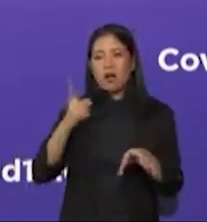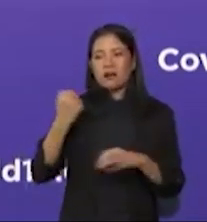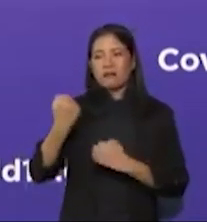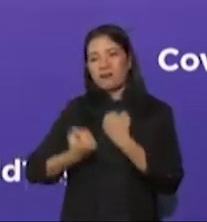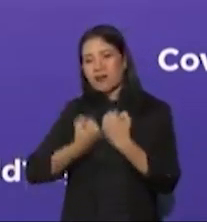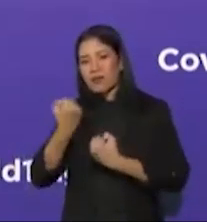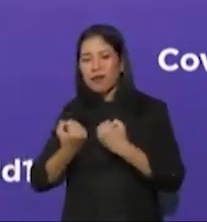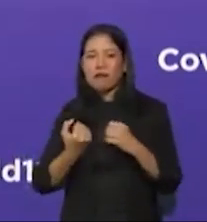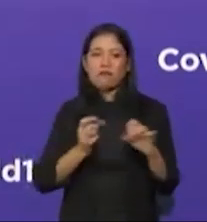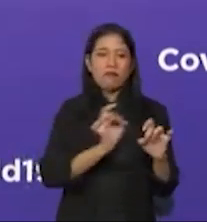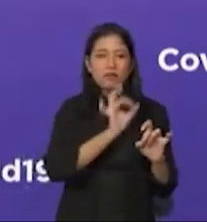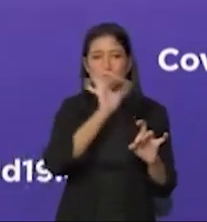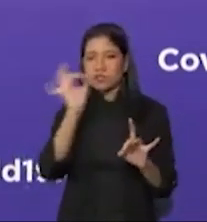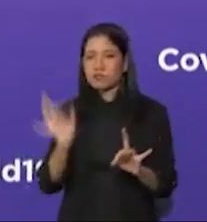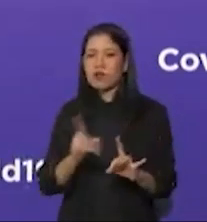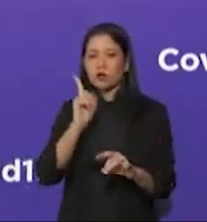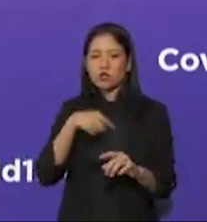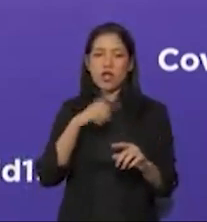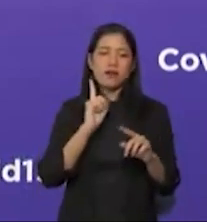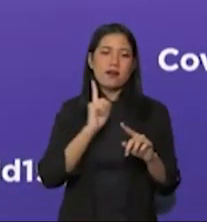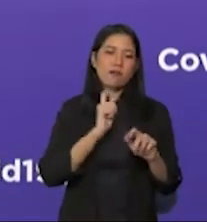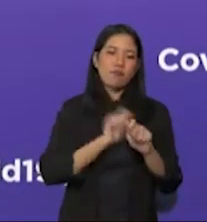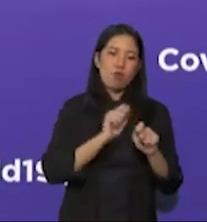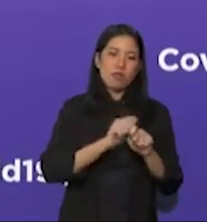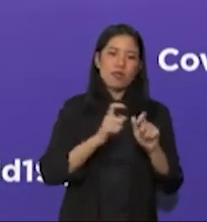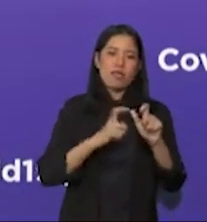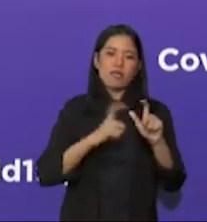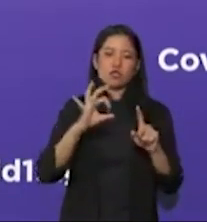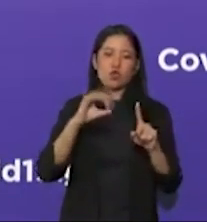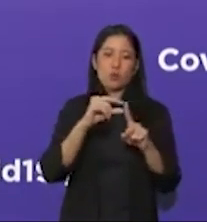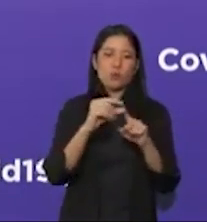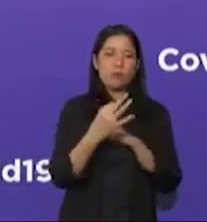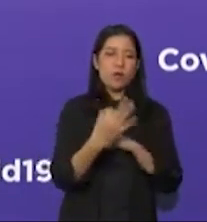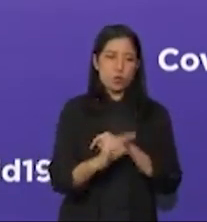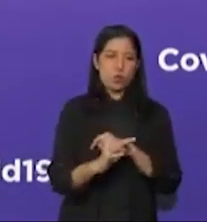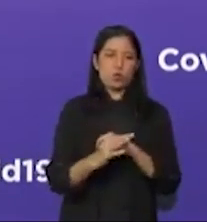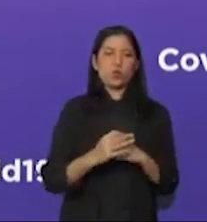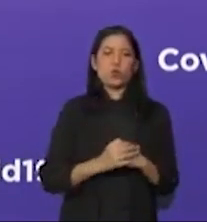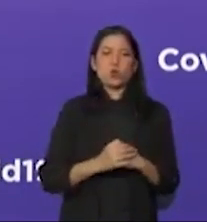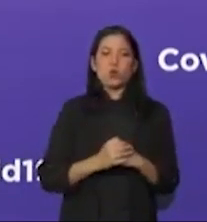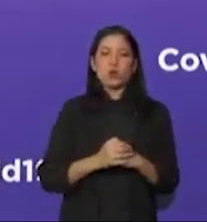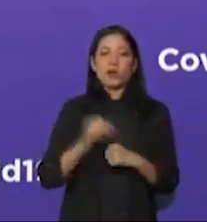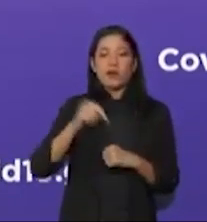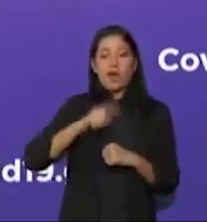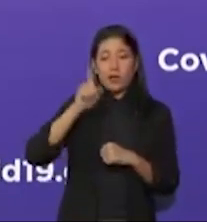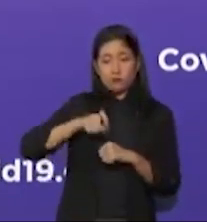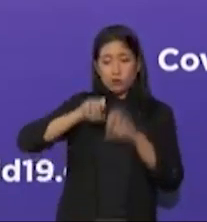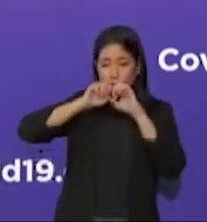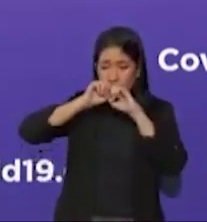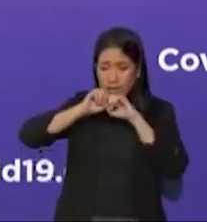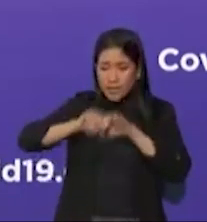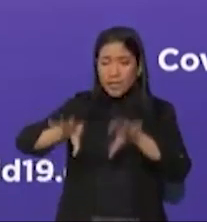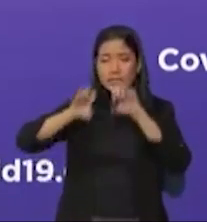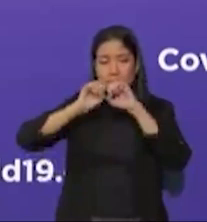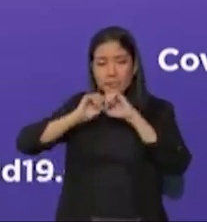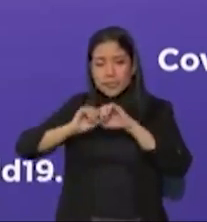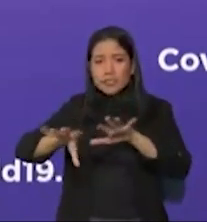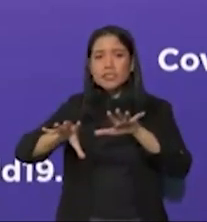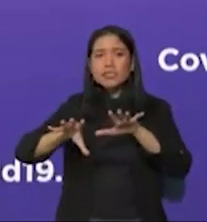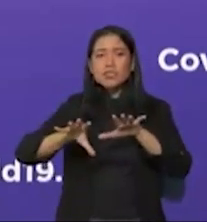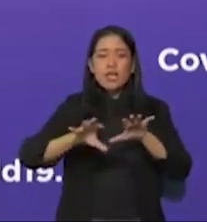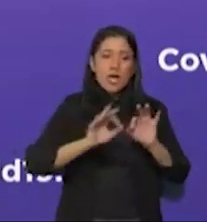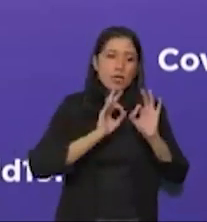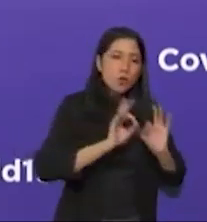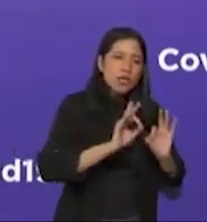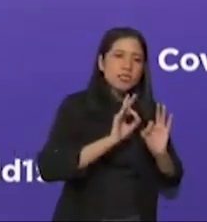dan edukasi kepada masyarakat yang terkait dengan bidang itu serta dilakukan simulasi-simulasi